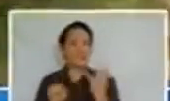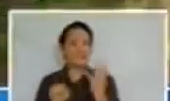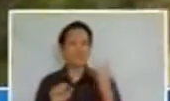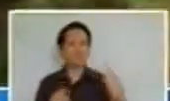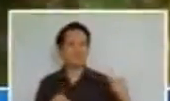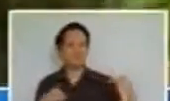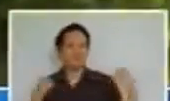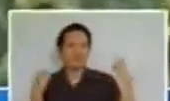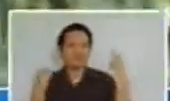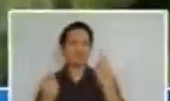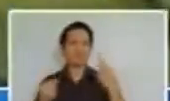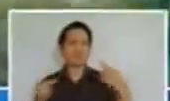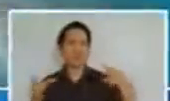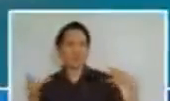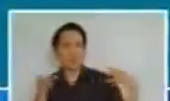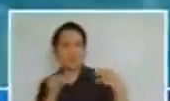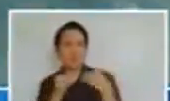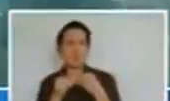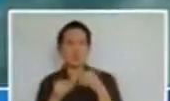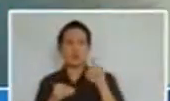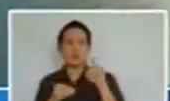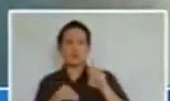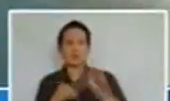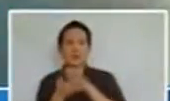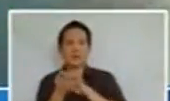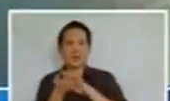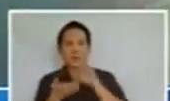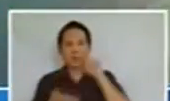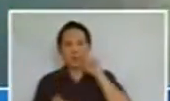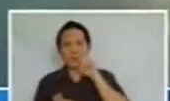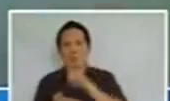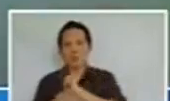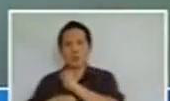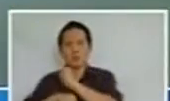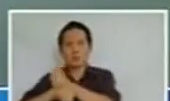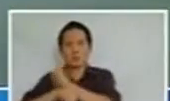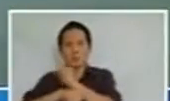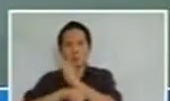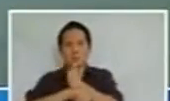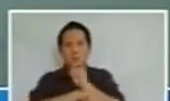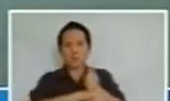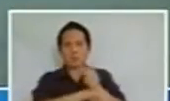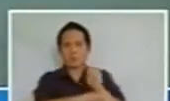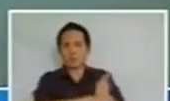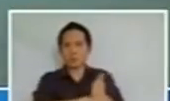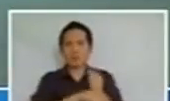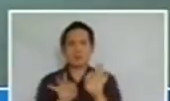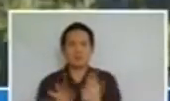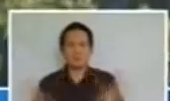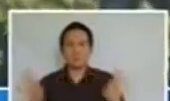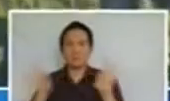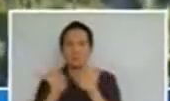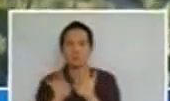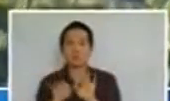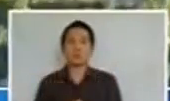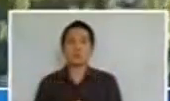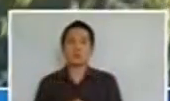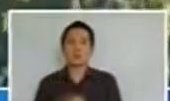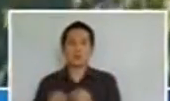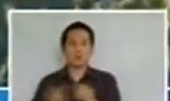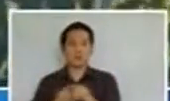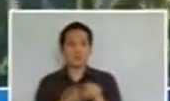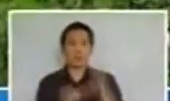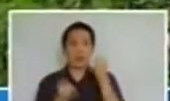naman, siyempre, eh, matugunan natin lahat yung health protocols at yung si Mr. COVID ay ma-minimize natin